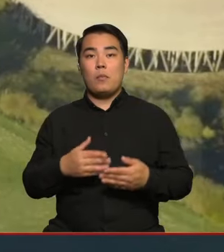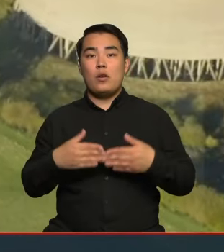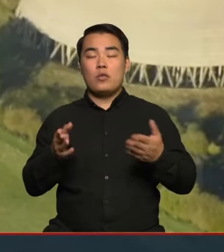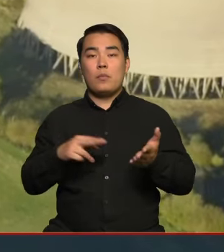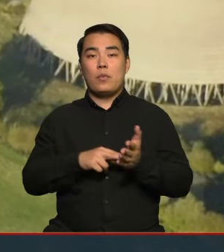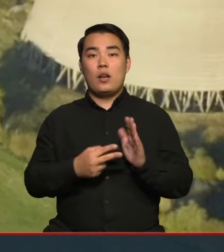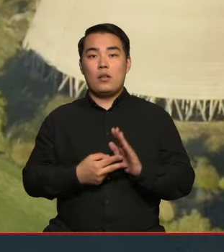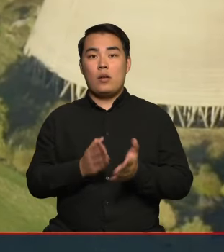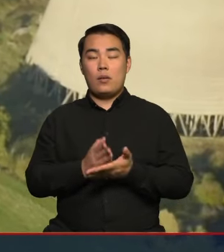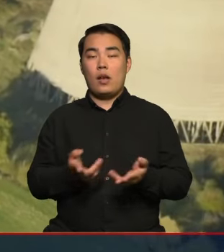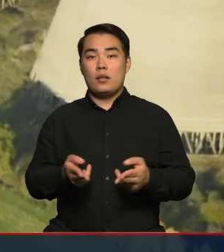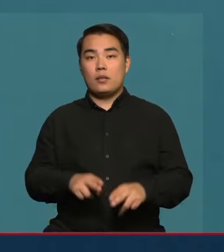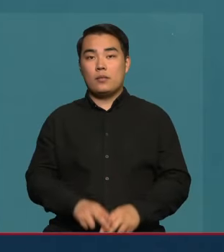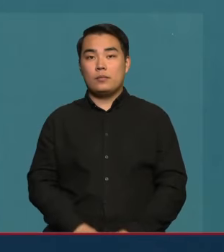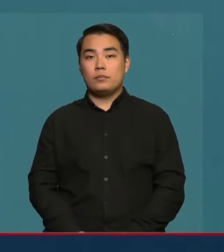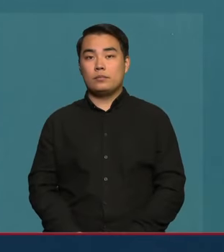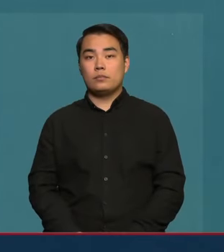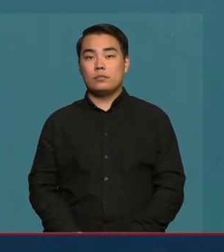жобаға айналады.